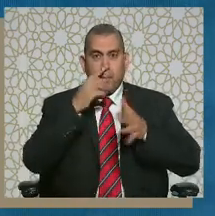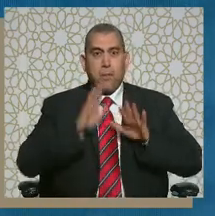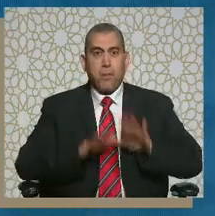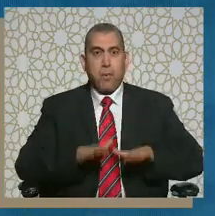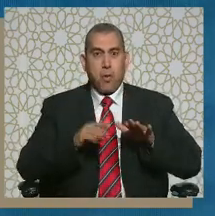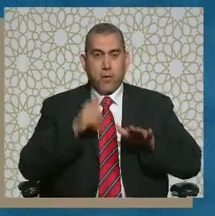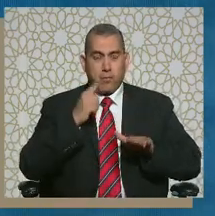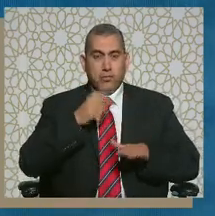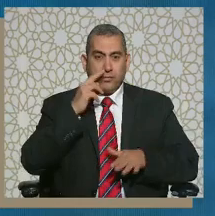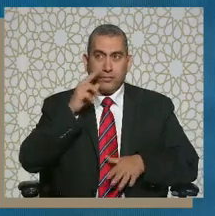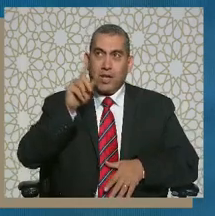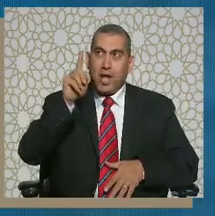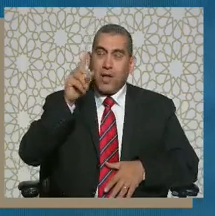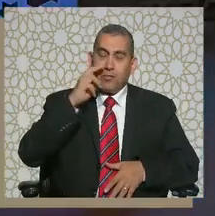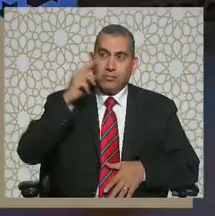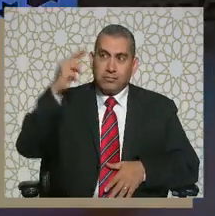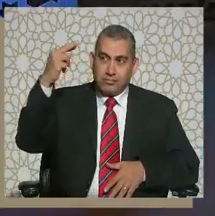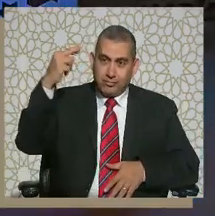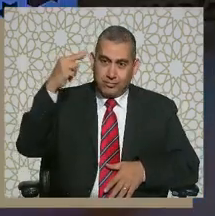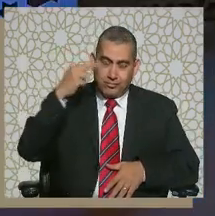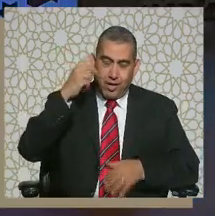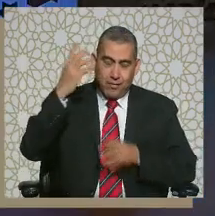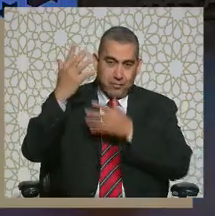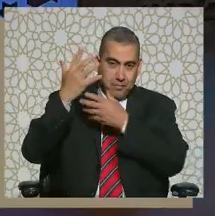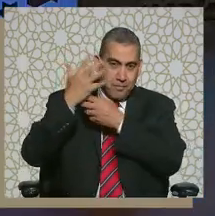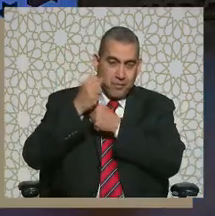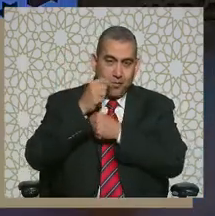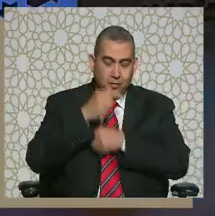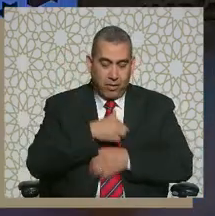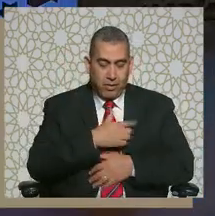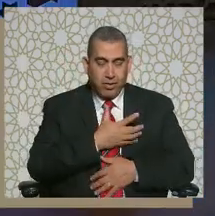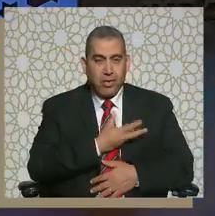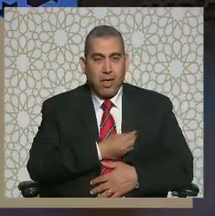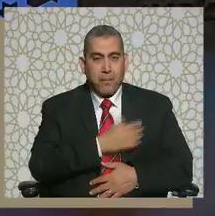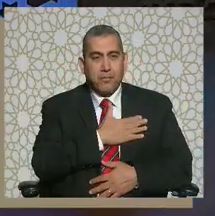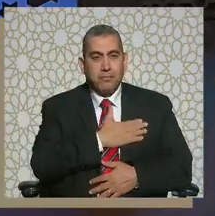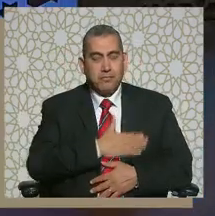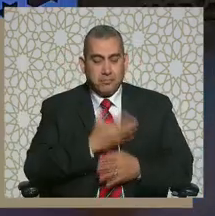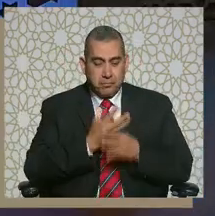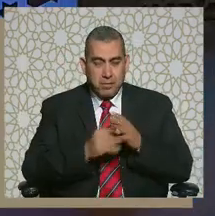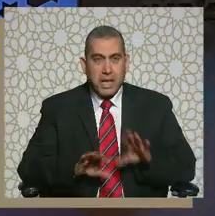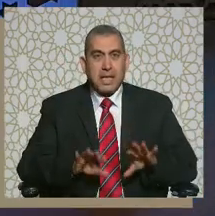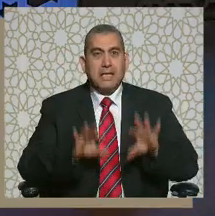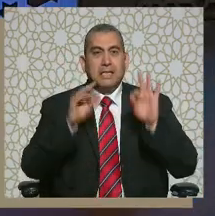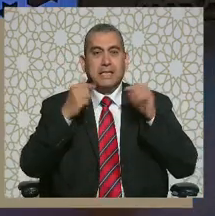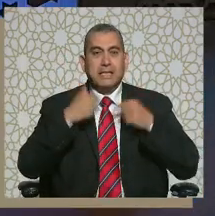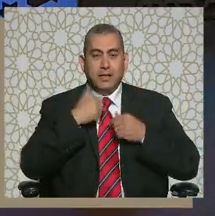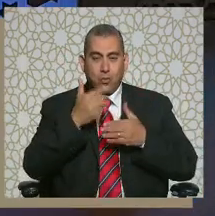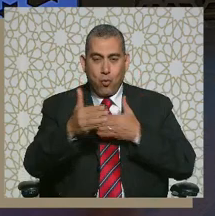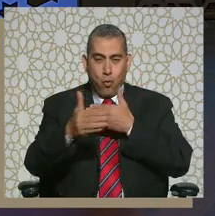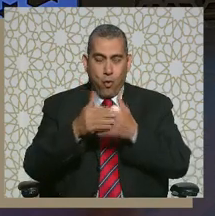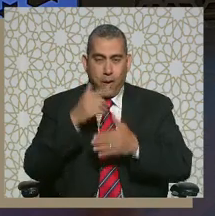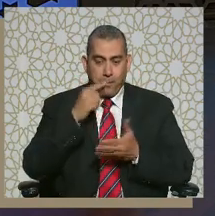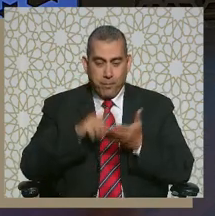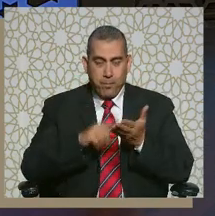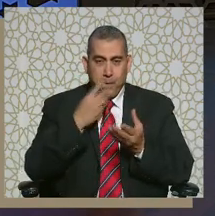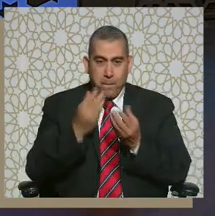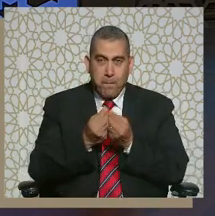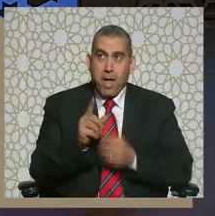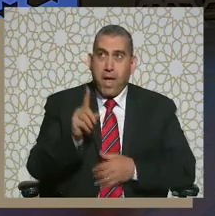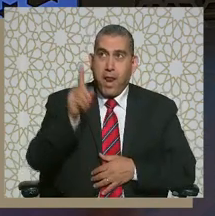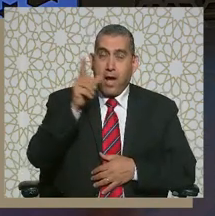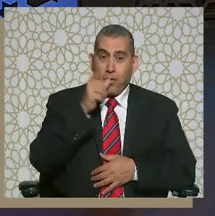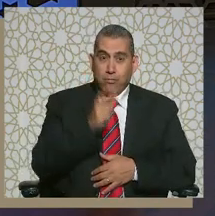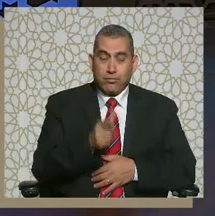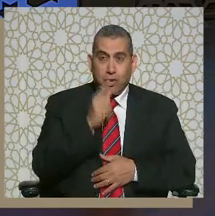زال نظر ربنا سبحانه وتعالى ليك وه تطمن ان الميلاد الجديد شيء قريب ما دمت في معيه الله وما